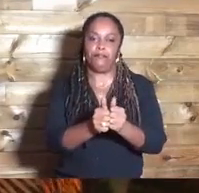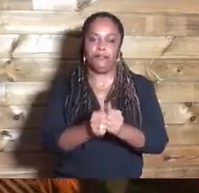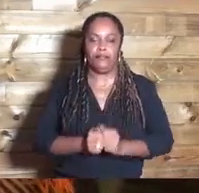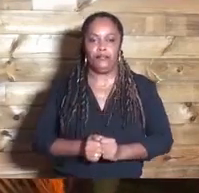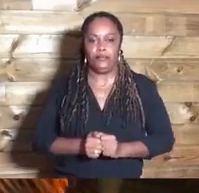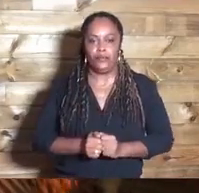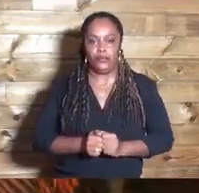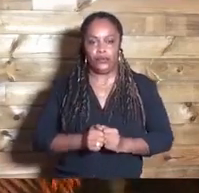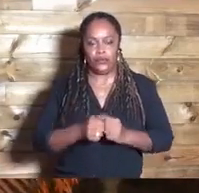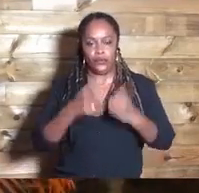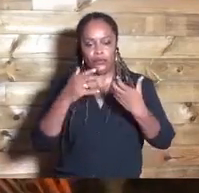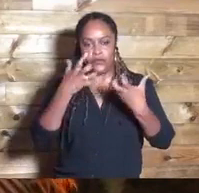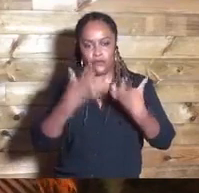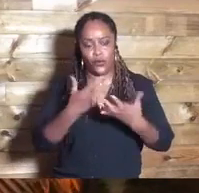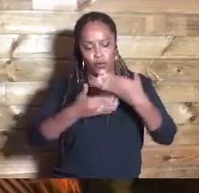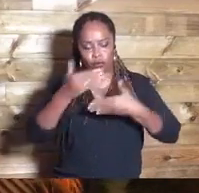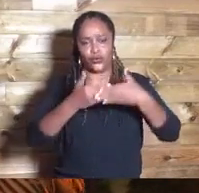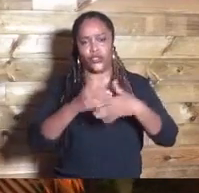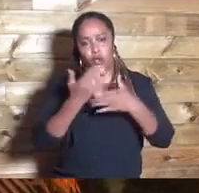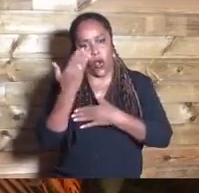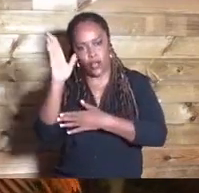Comptez-nous pour construire d'autres Guadeloupe.